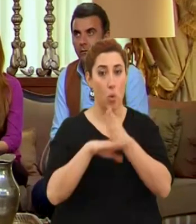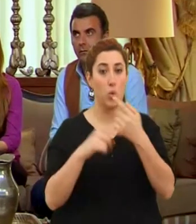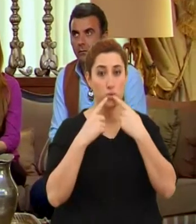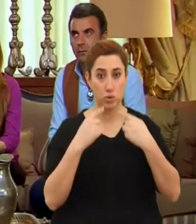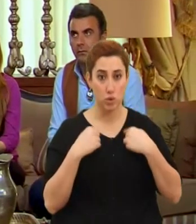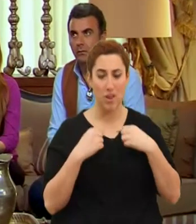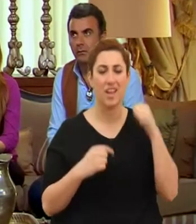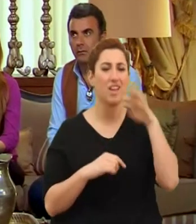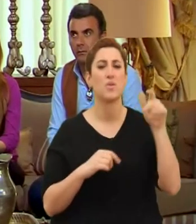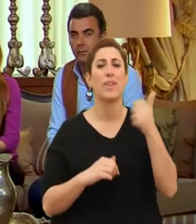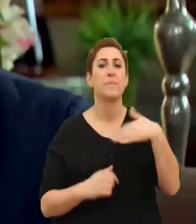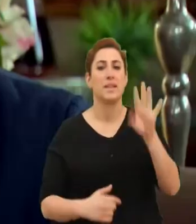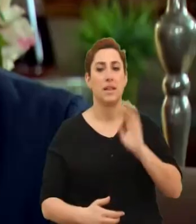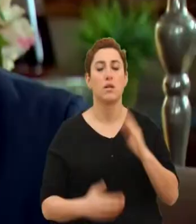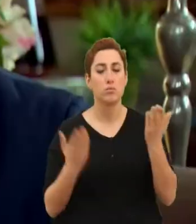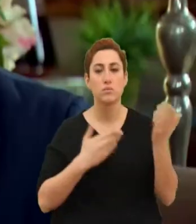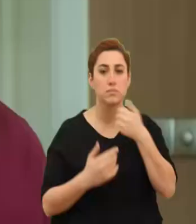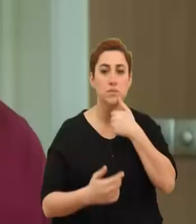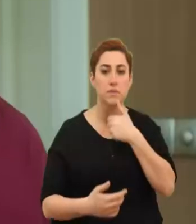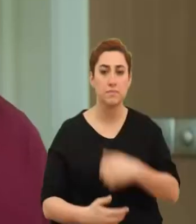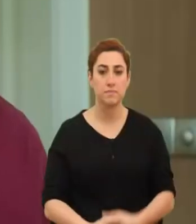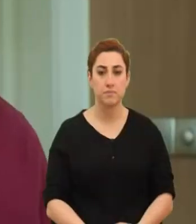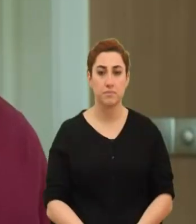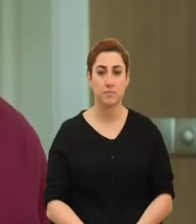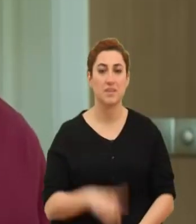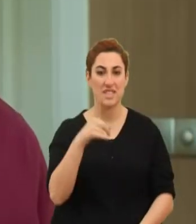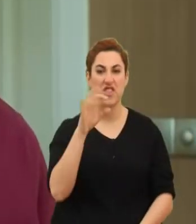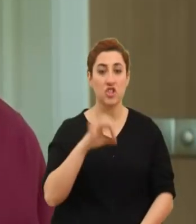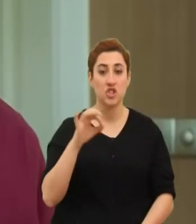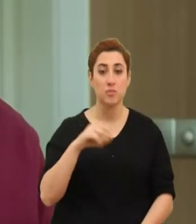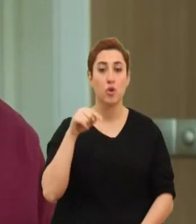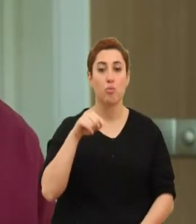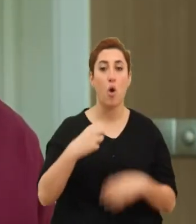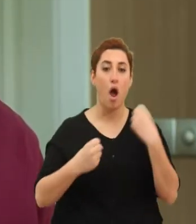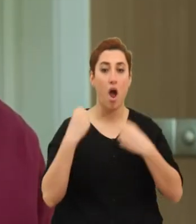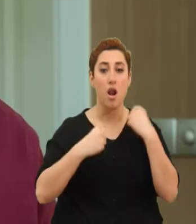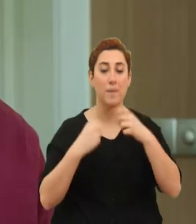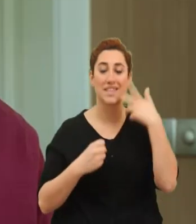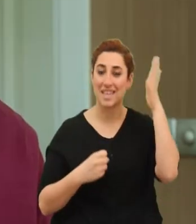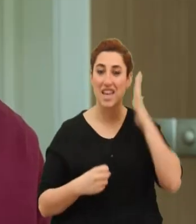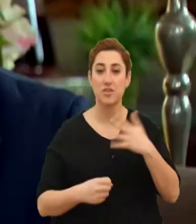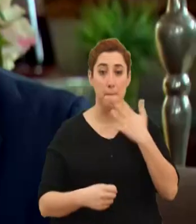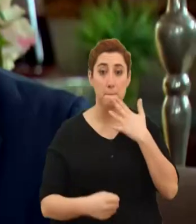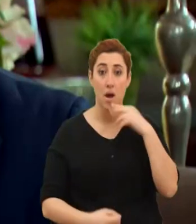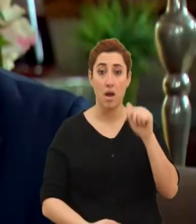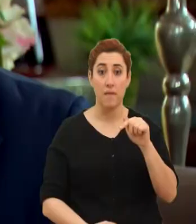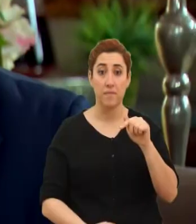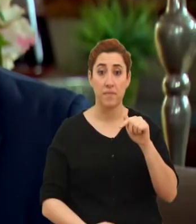ver, gerisi mühim değil. Buyur baba. Sen şimdi bu arabadaki sarışın